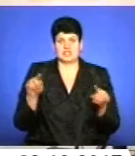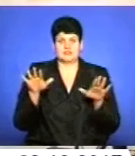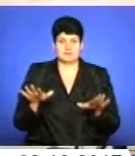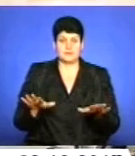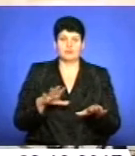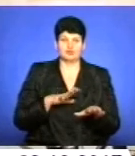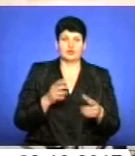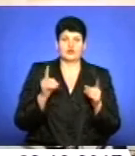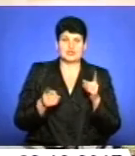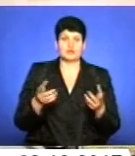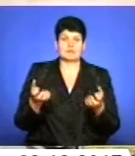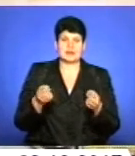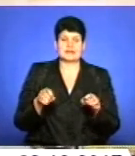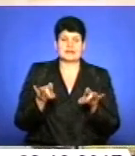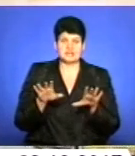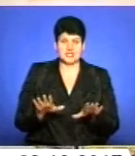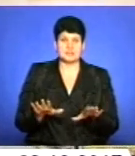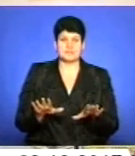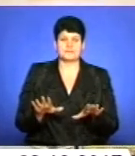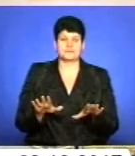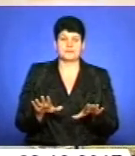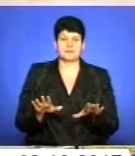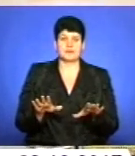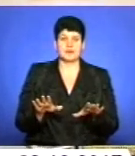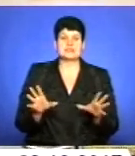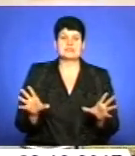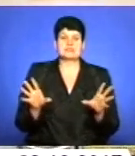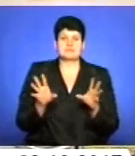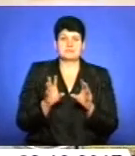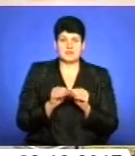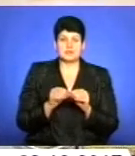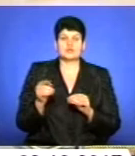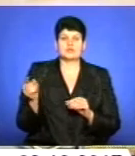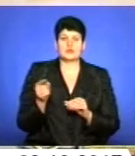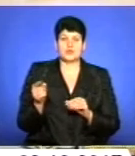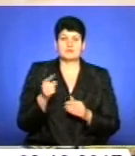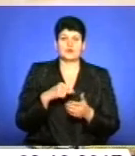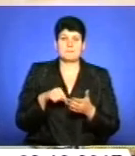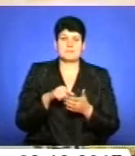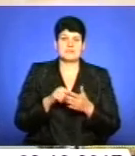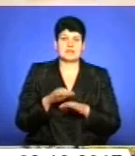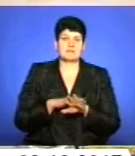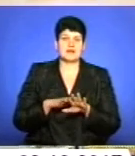рішення, значить, десь капіталізувати разом спільно з Тернопільським міським ринком.